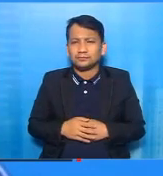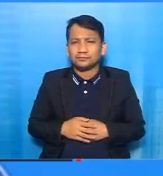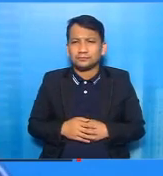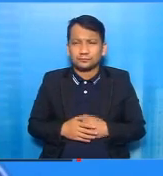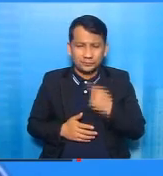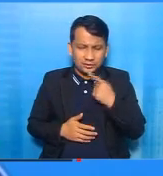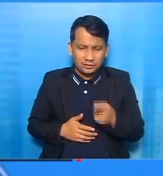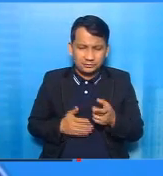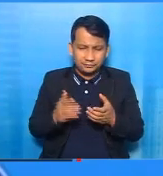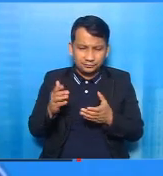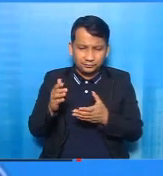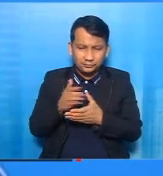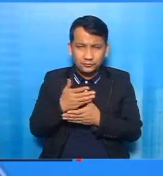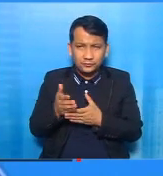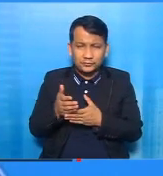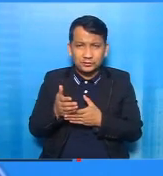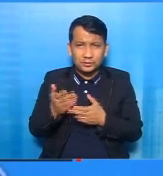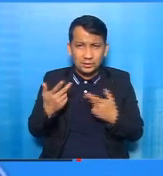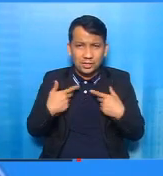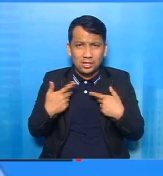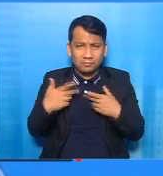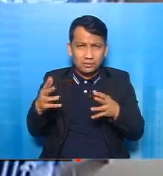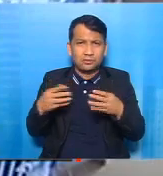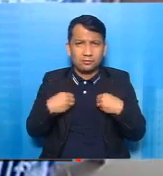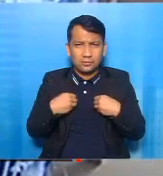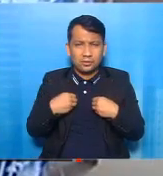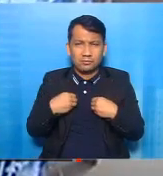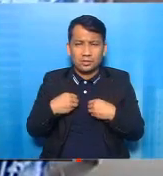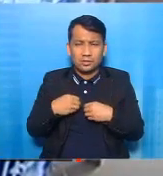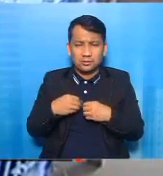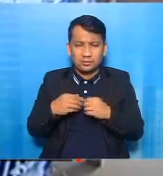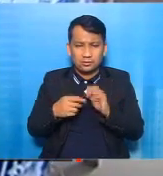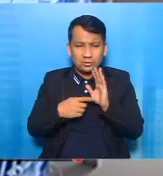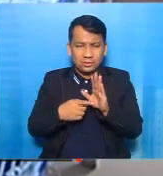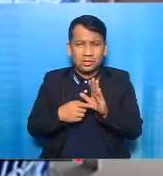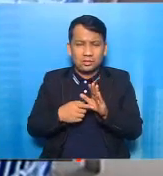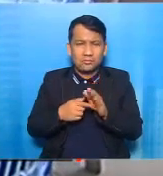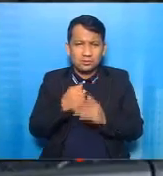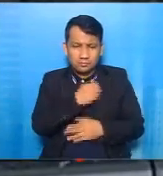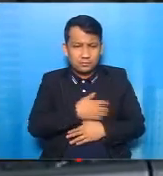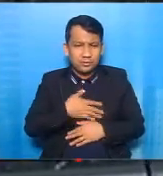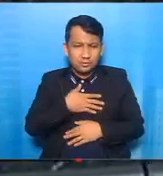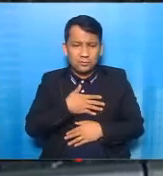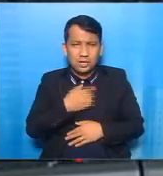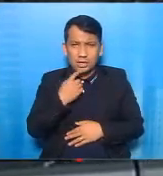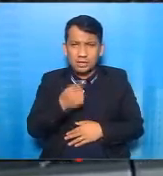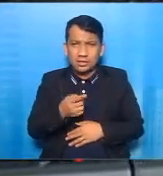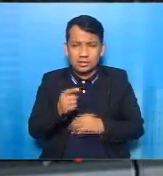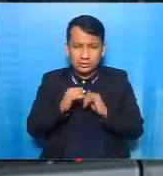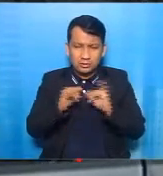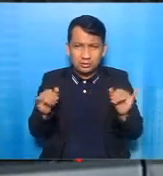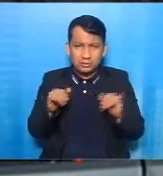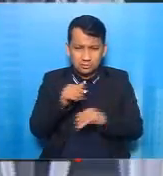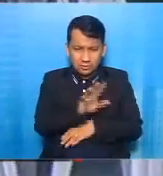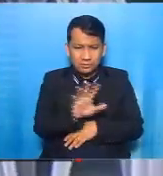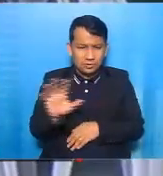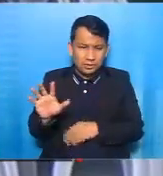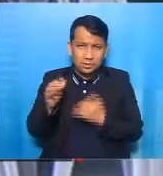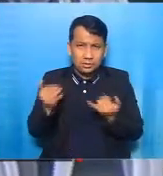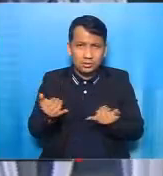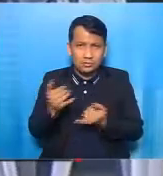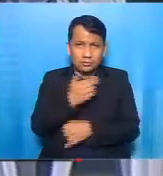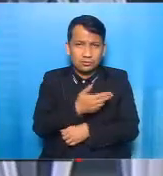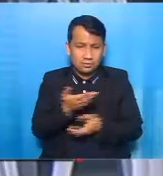Nag-accommodate pa rin kami ng mga COVID positive patients. I really appreciate yung ating mga frontliners dito